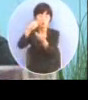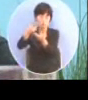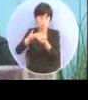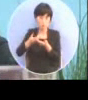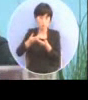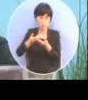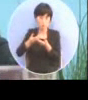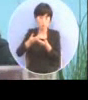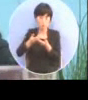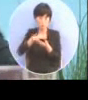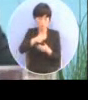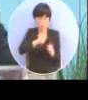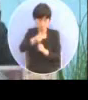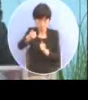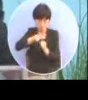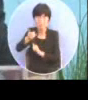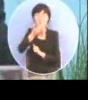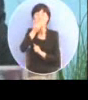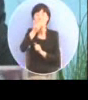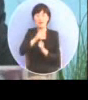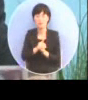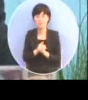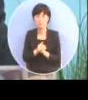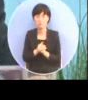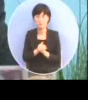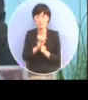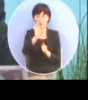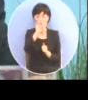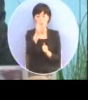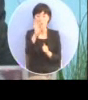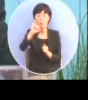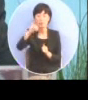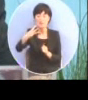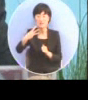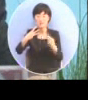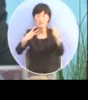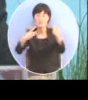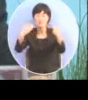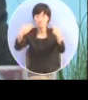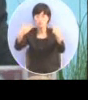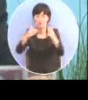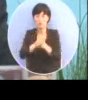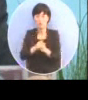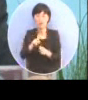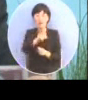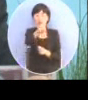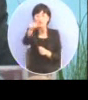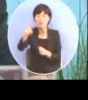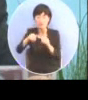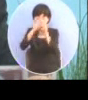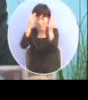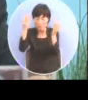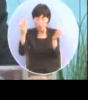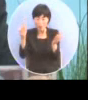Và Chúa cho chúng ta đắc thắng dư dật không thôi. À, trong thơ răng thứ nhất đoạn 1 câu 9.